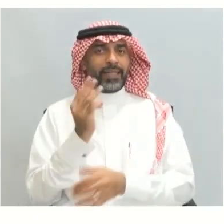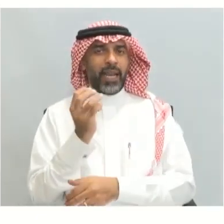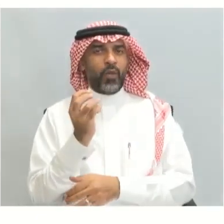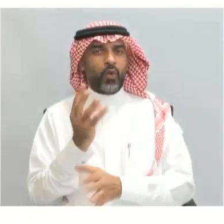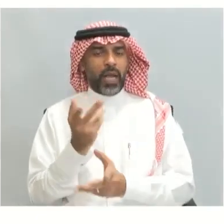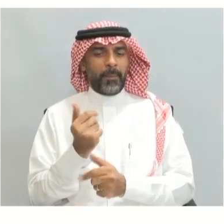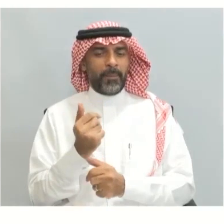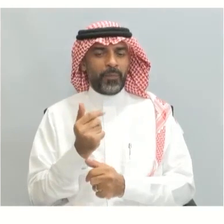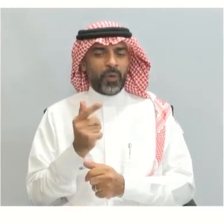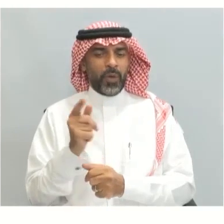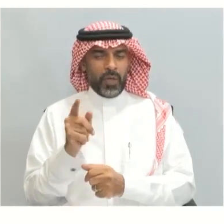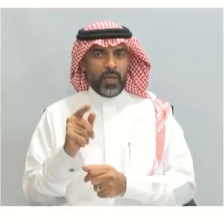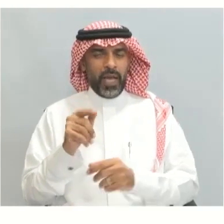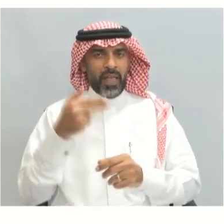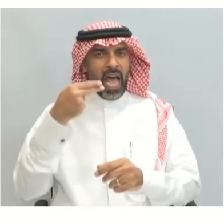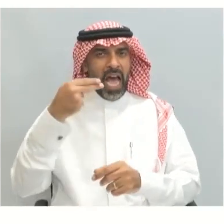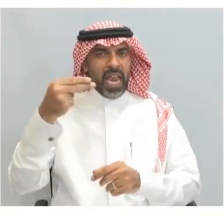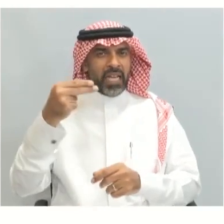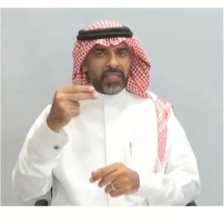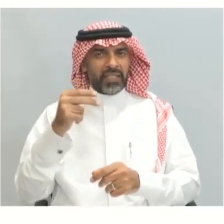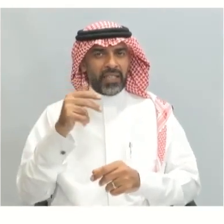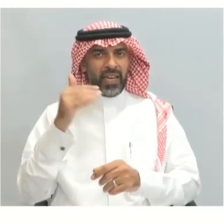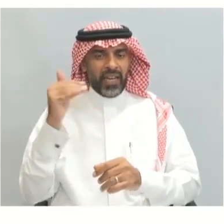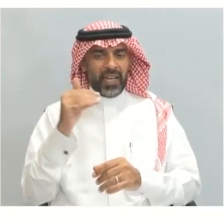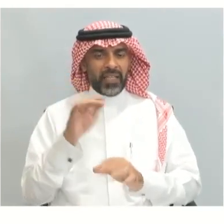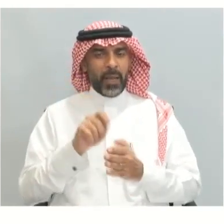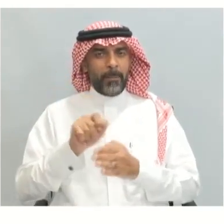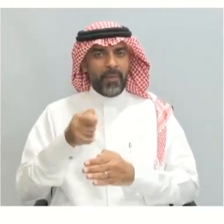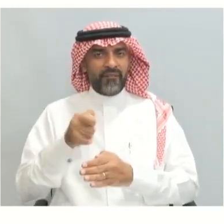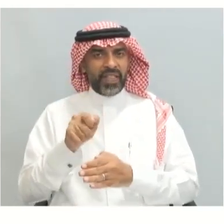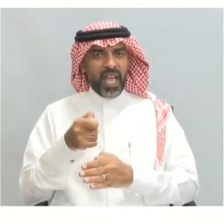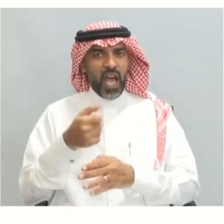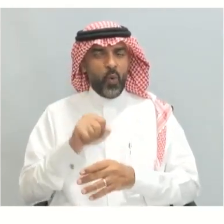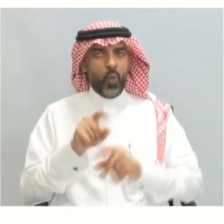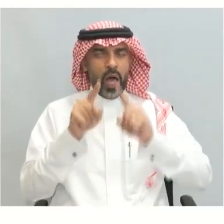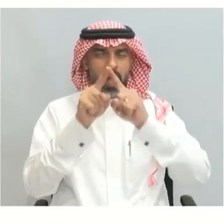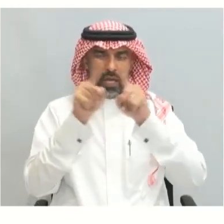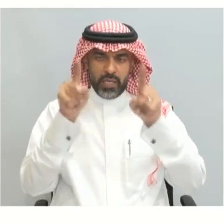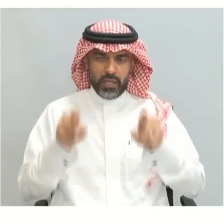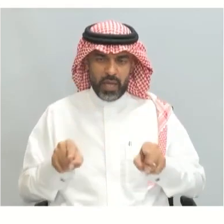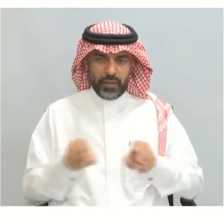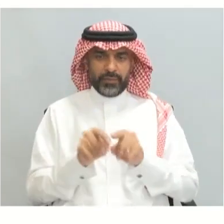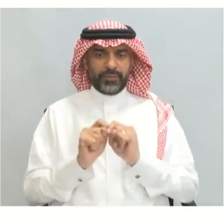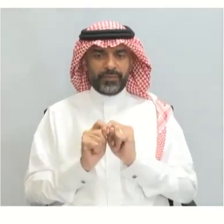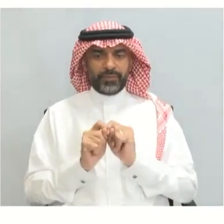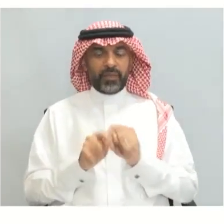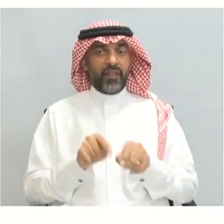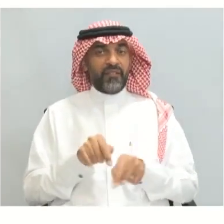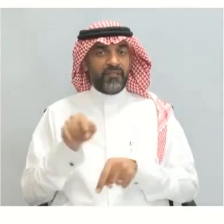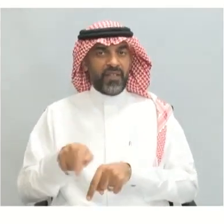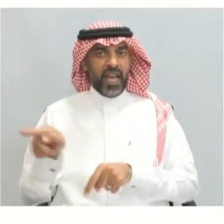ايضا من عناصر الخريطه المفتاح والاطار ابنائي وبناتي الطلاب في هذا